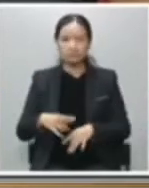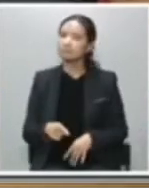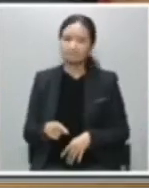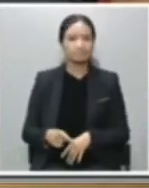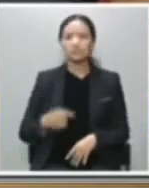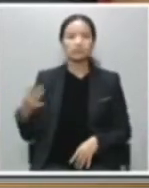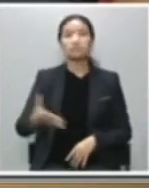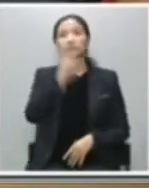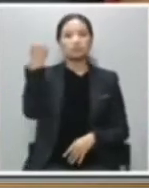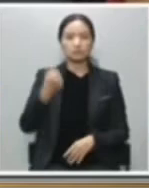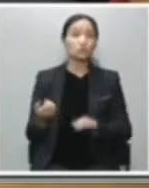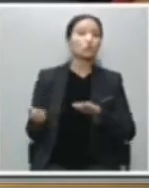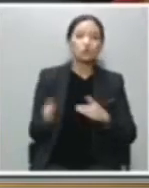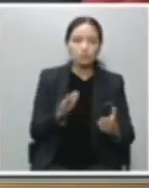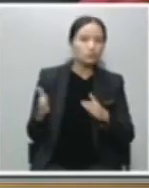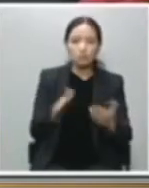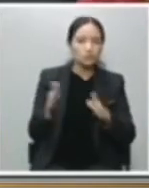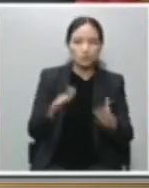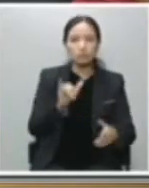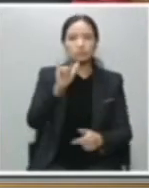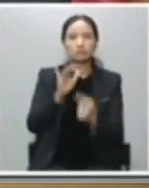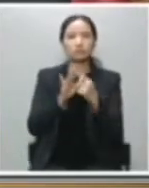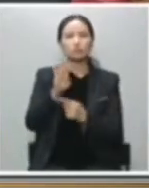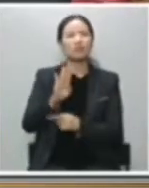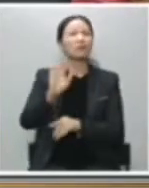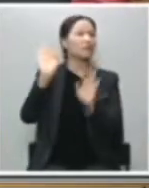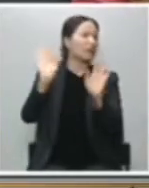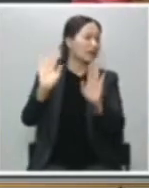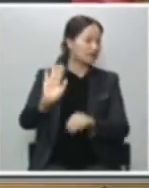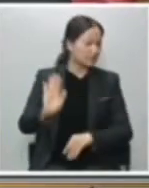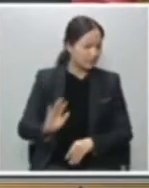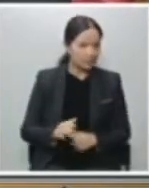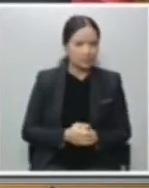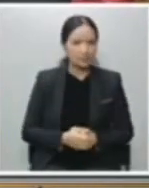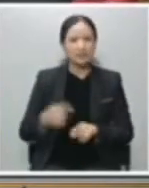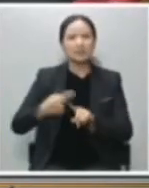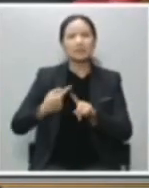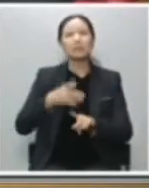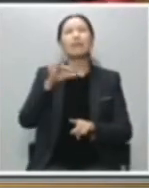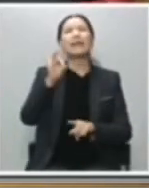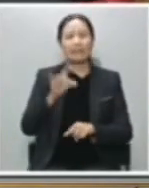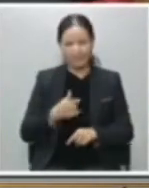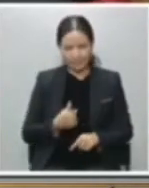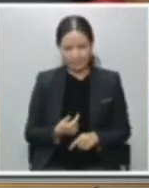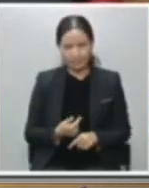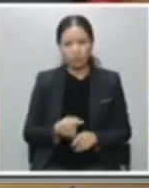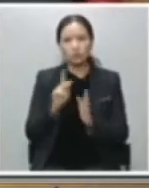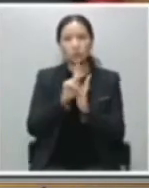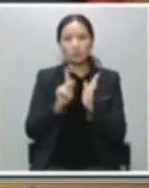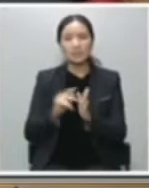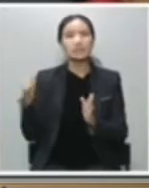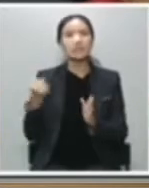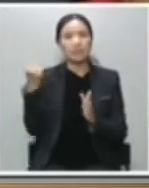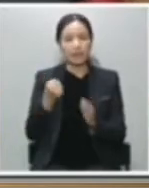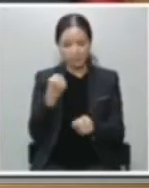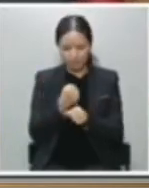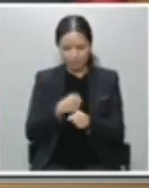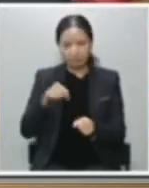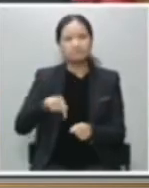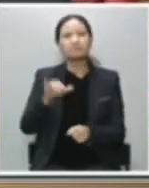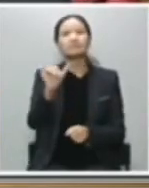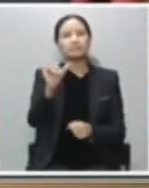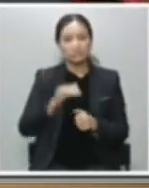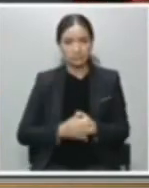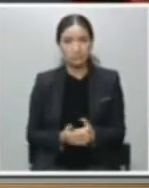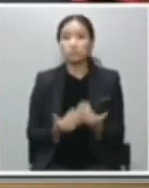ติอีกแล้วจะยุบยุบยุบยุบยุบอย่าเลยครับได้8เดือนเองกฎหมายในสภาก็ยังไม่ได้ทำเลย